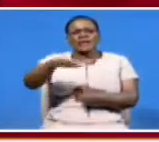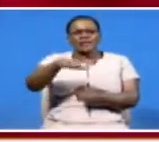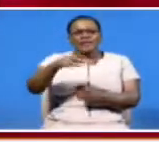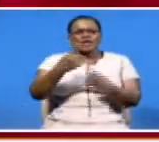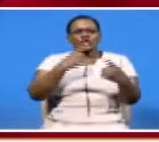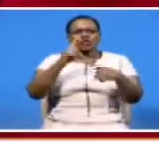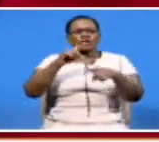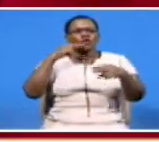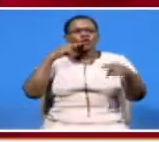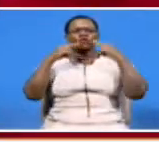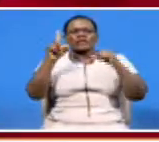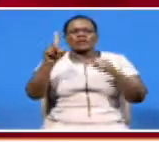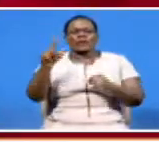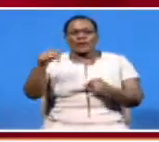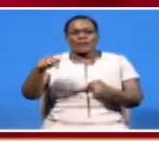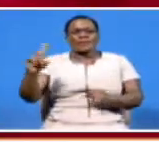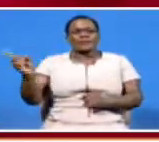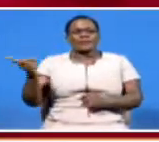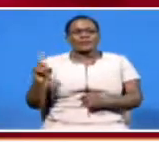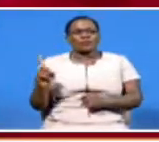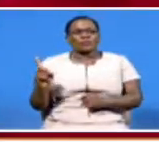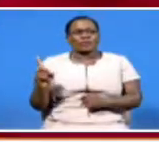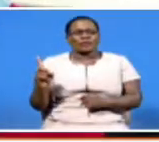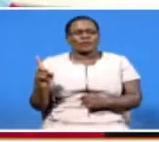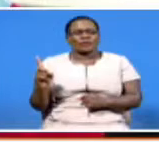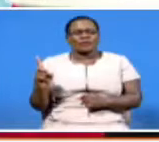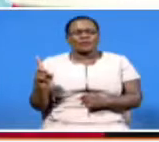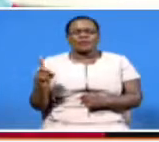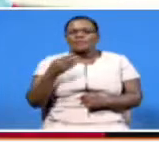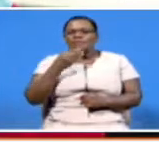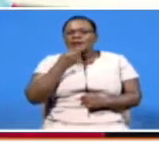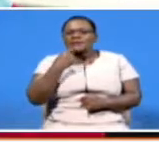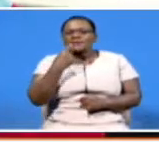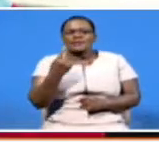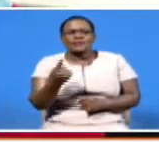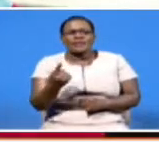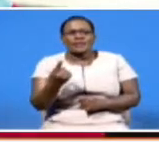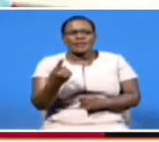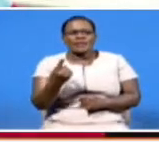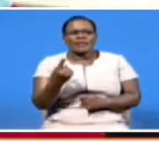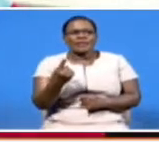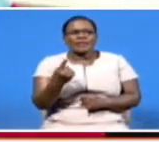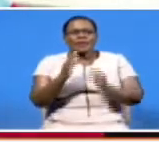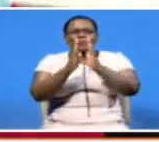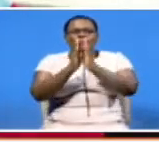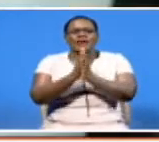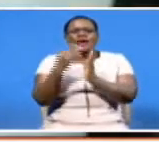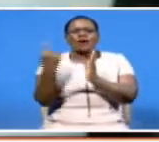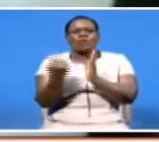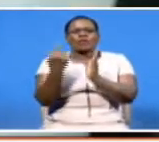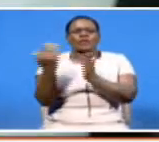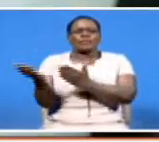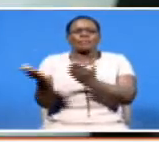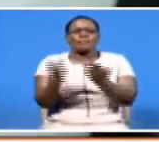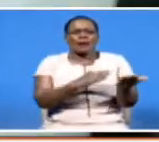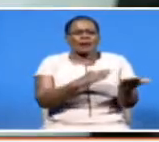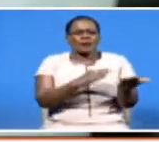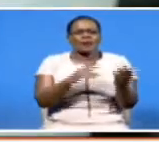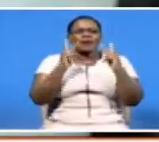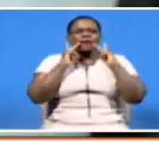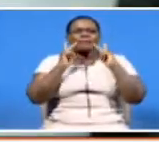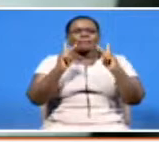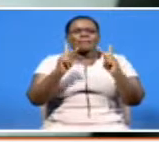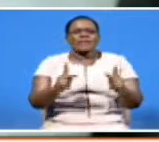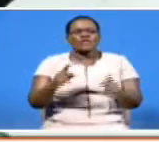katika mkahawa mmoja hapa jijini Nairobi, Eli Kalekwa alisema kwamba maombi ndiyo njia pekee ya kurejesha amani katika taifa